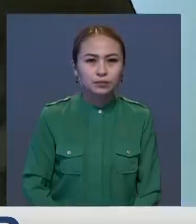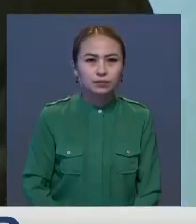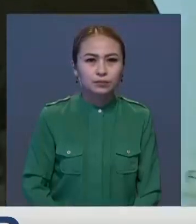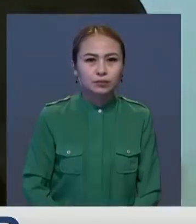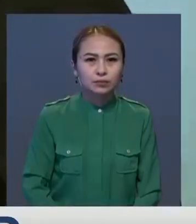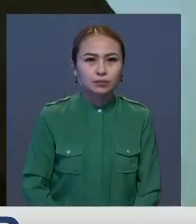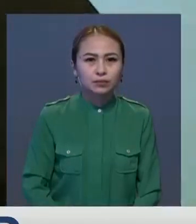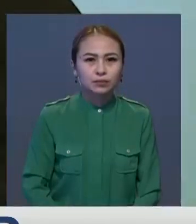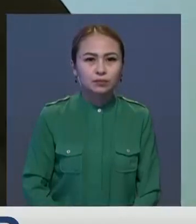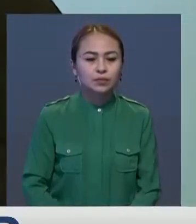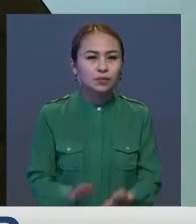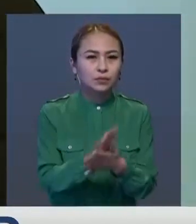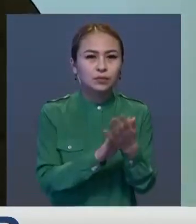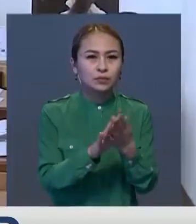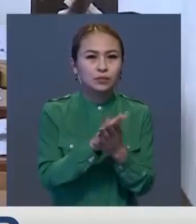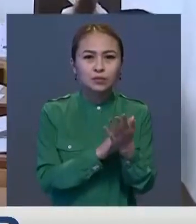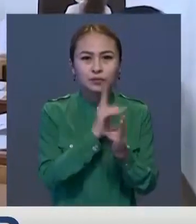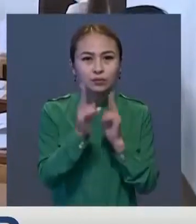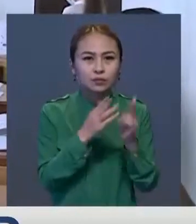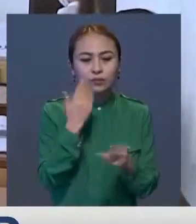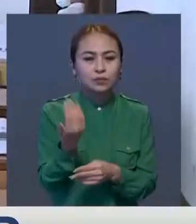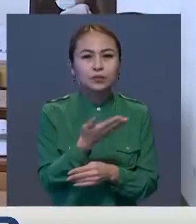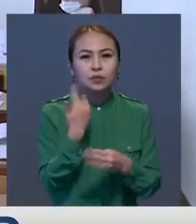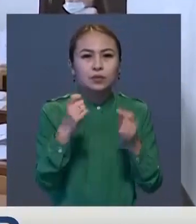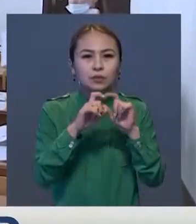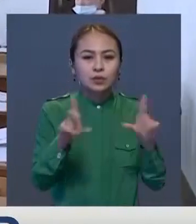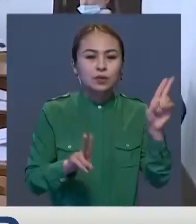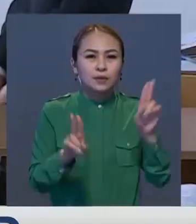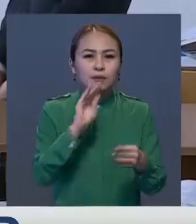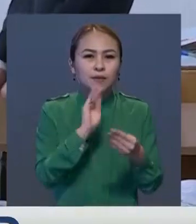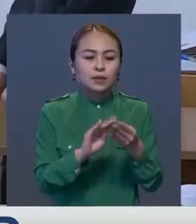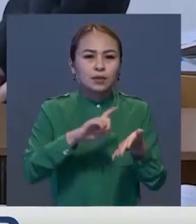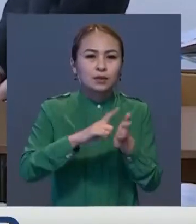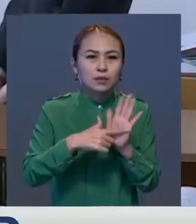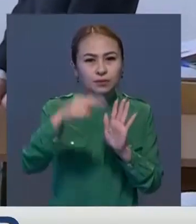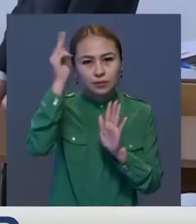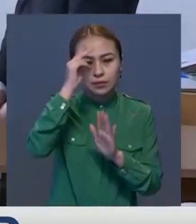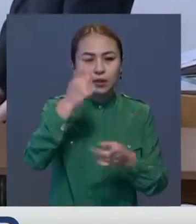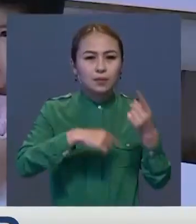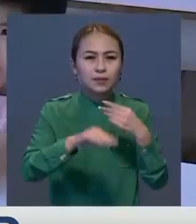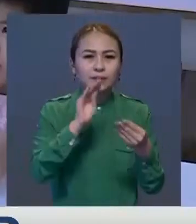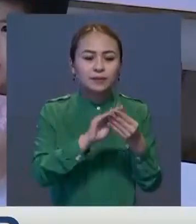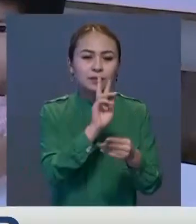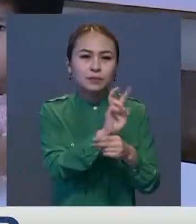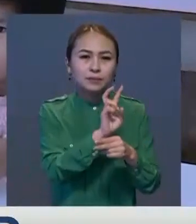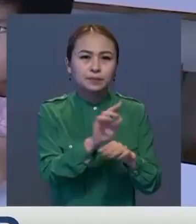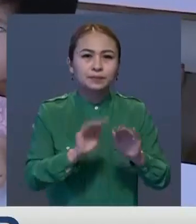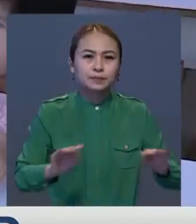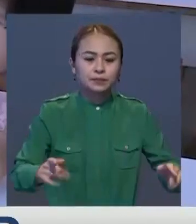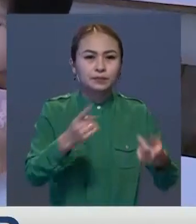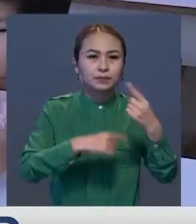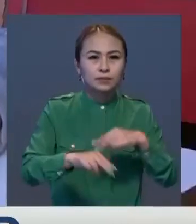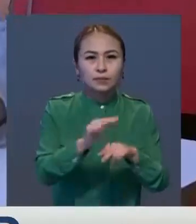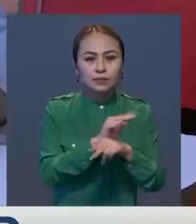Жақсы, ешқандай шағымдарыңыз жоқ? Шағым жоқ, еш нәрсе. Мектептерде дәстүрлі режимде оқитын сынып оқушылары қалыпты білім алып жатыр. Балабақшаларда жұмысын